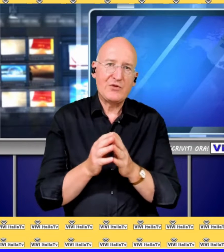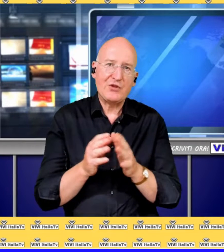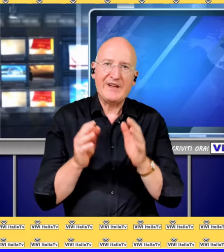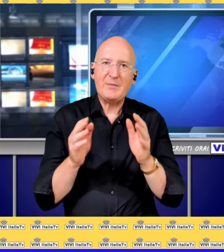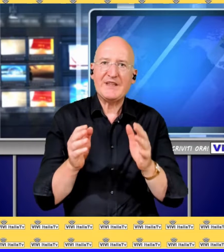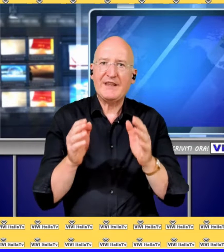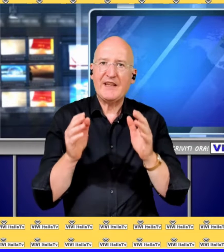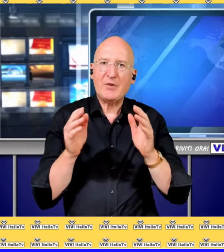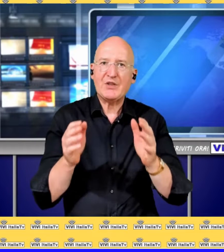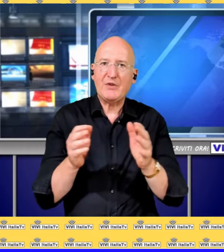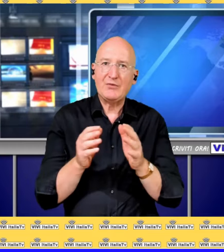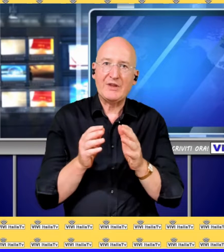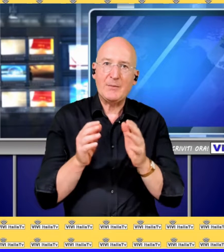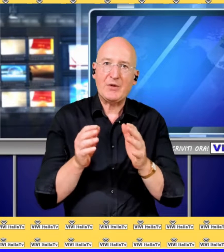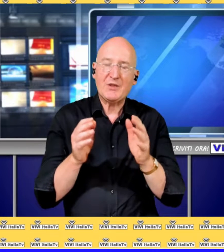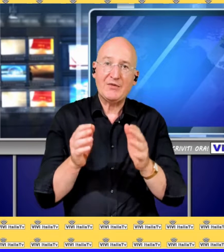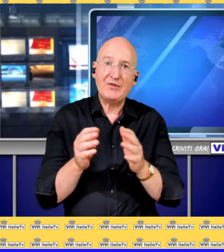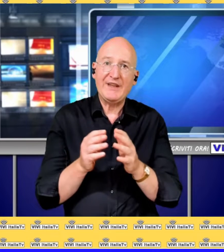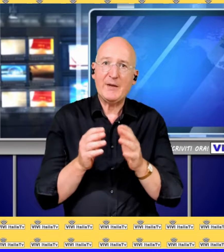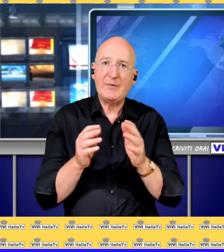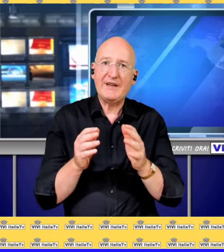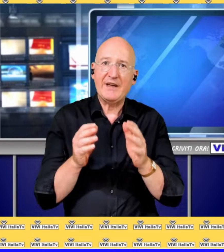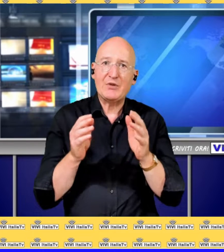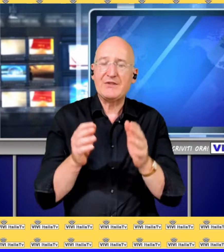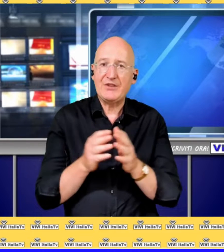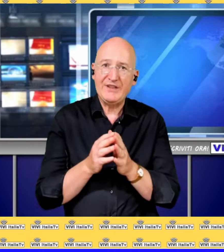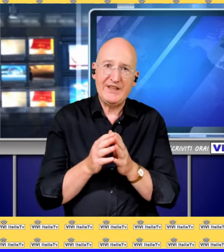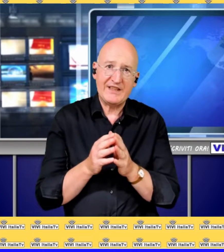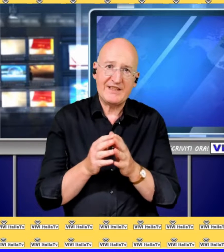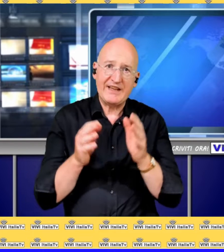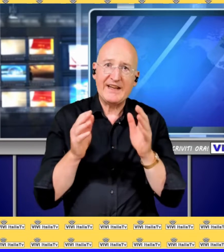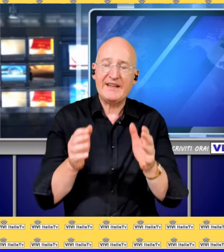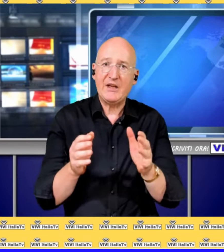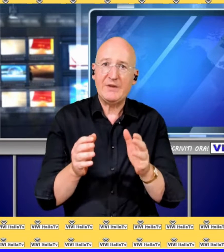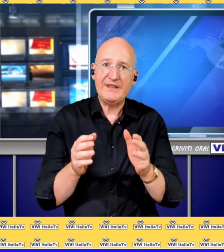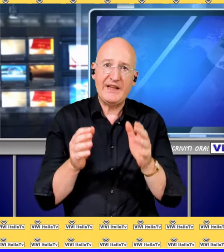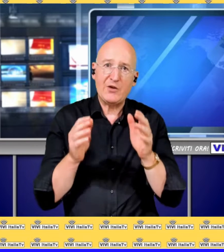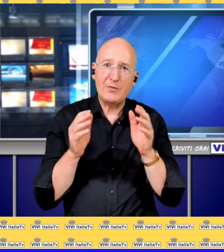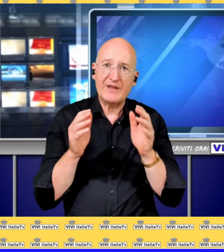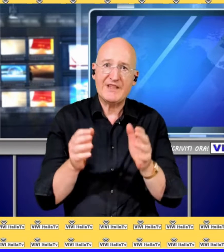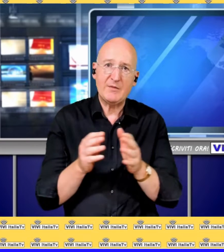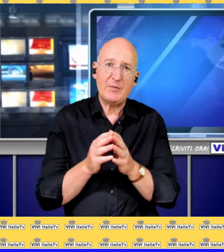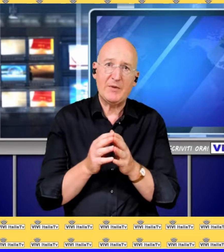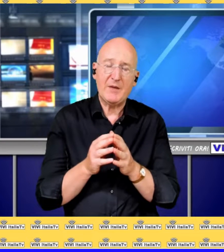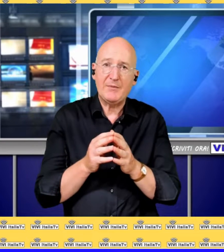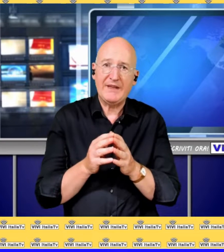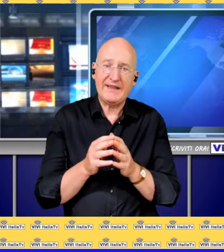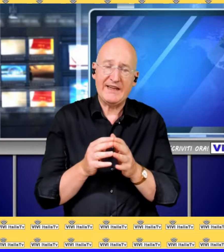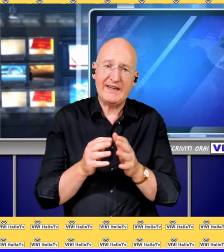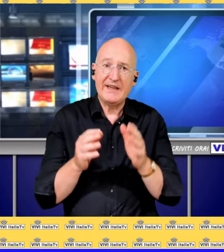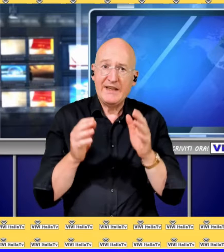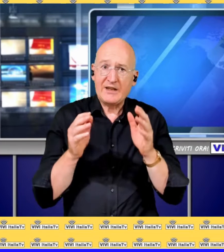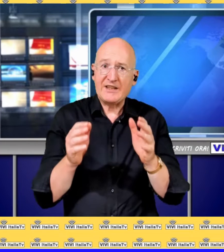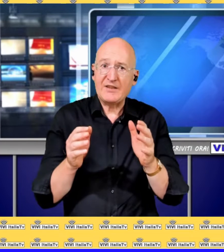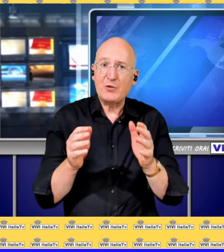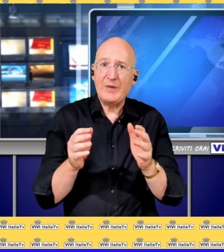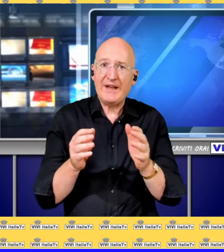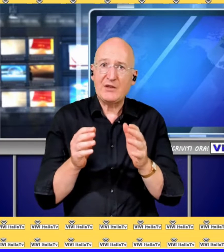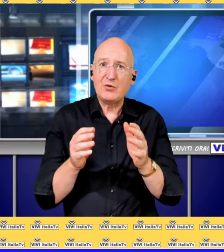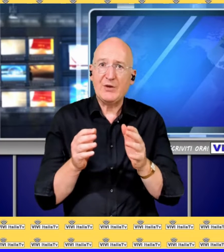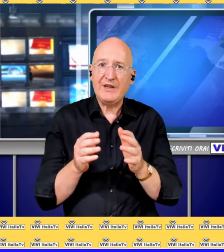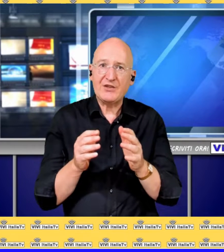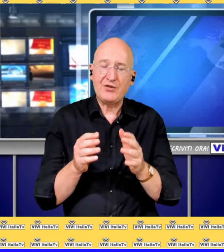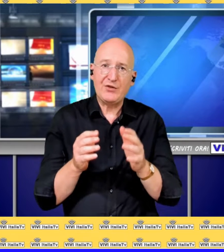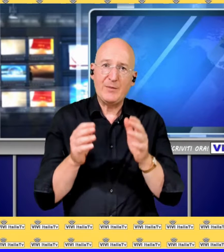L'energia da fusione rappresenta la prossima frontiera per la produzione di energia in grande quantità con bassissimi problemi ambientali, che